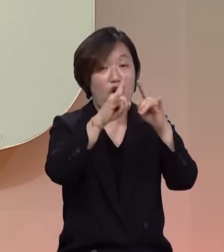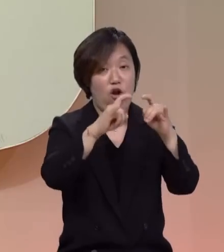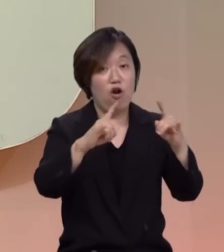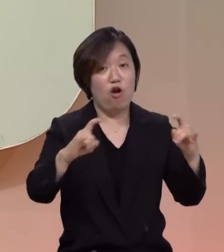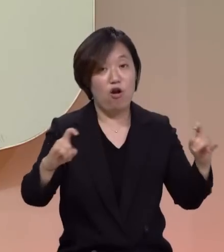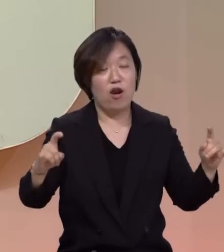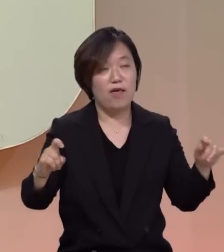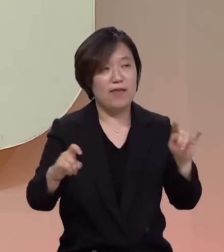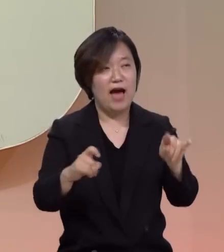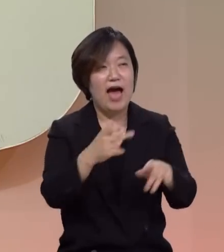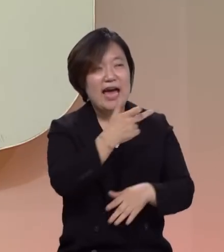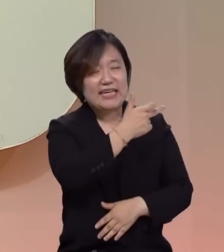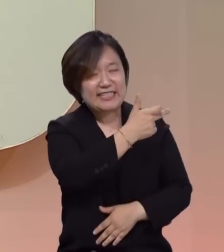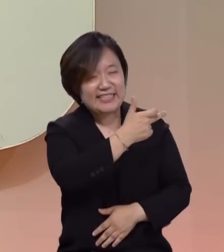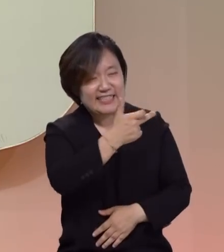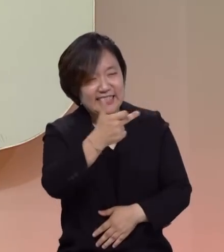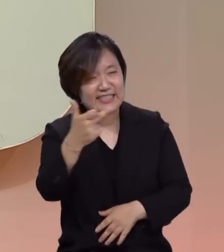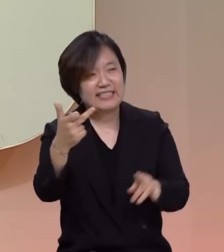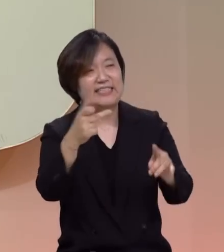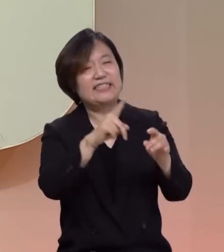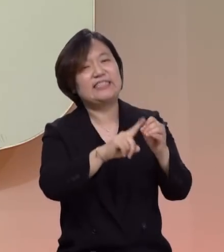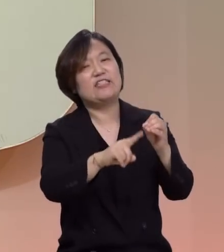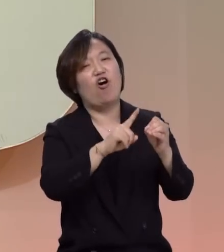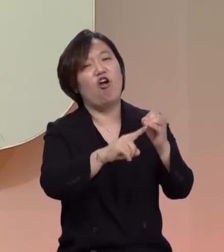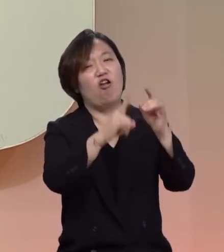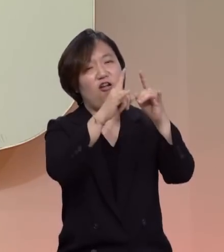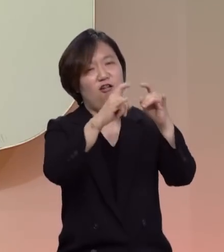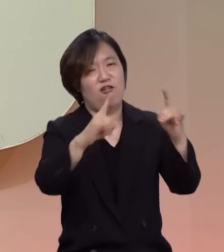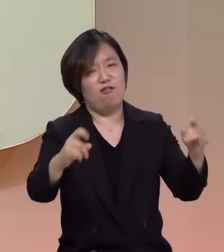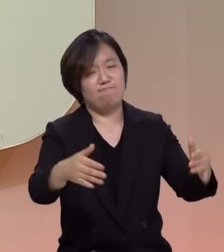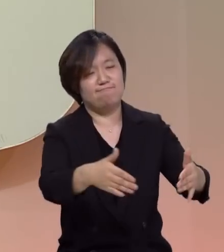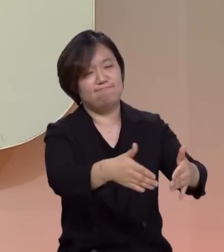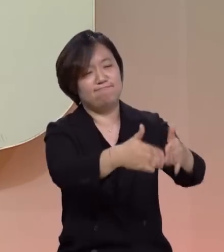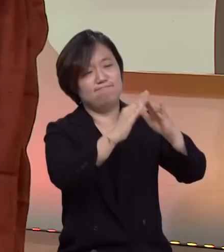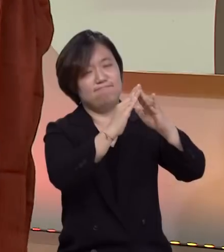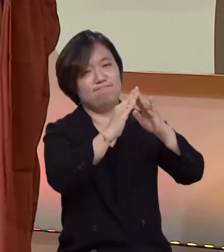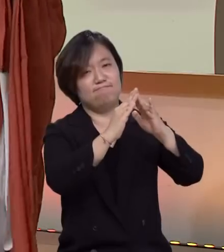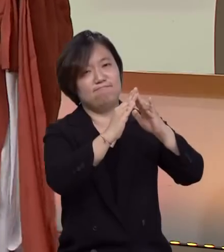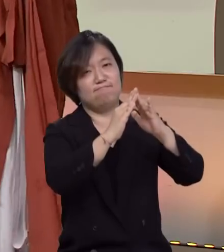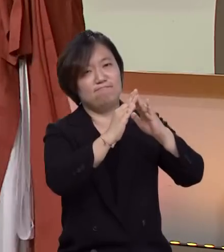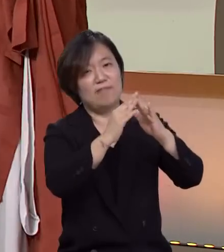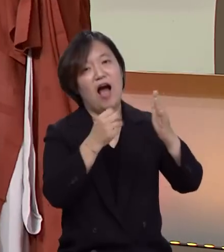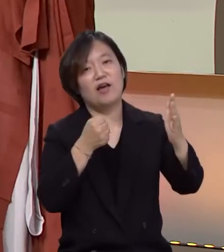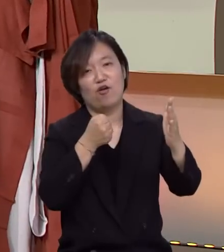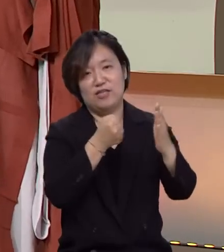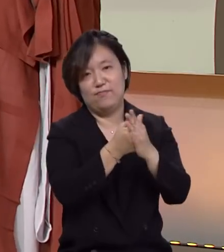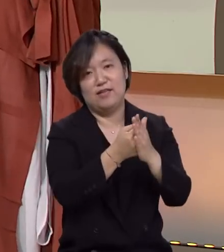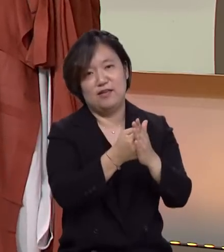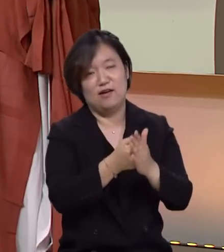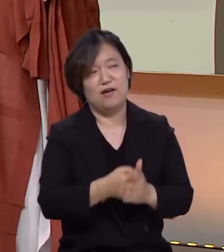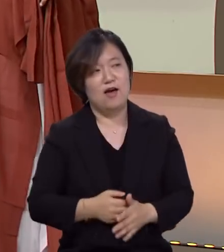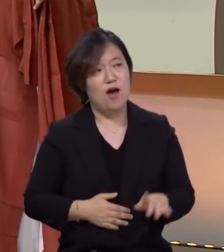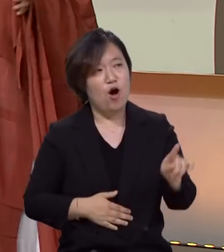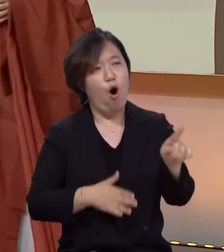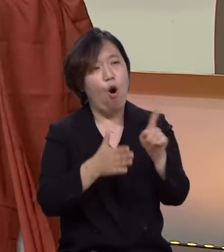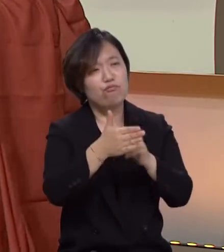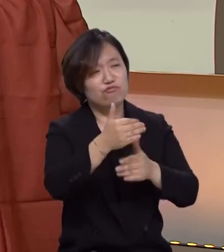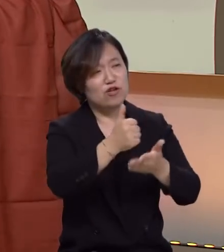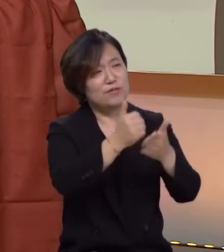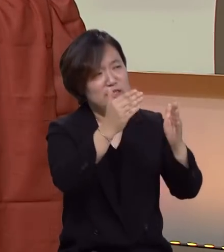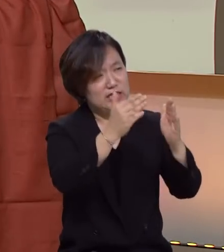큰 절 건물을 짓기로 이제 결심을 하셨다고 합니다 이제 여기다 부처님 도량을 새롭게 이렇게